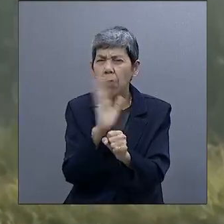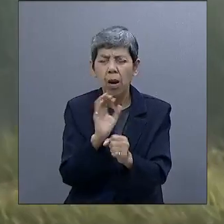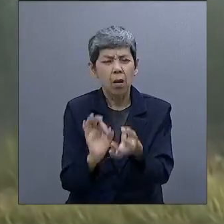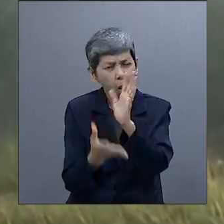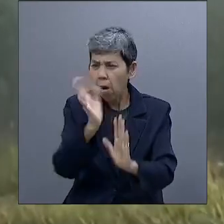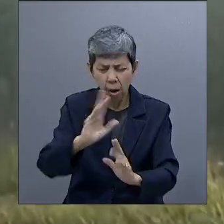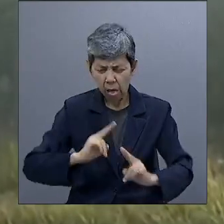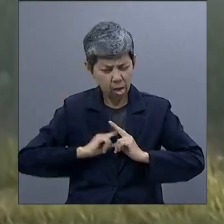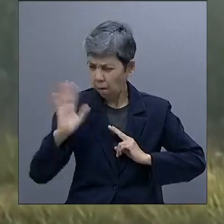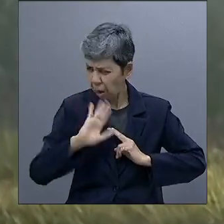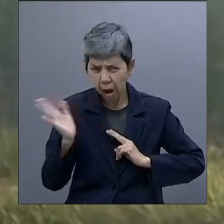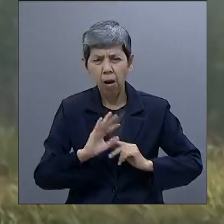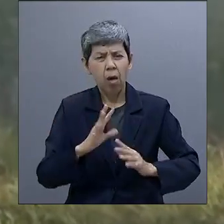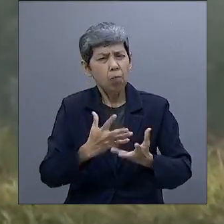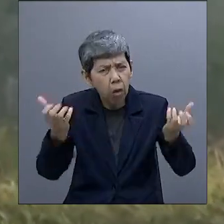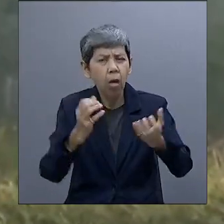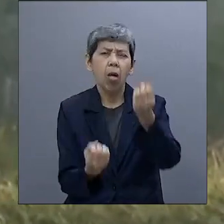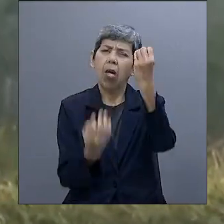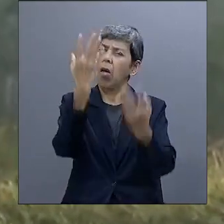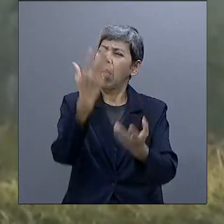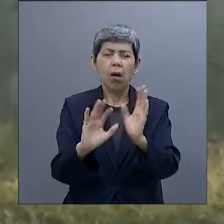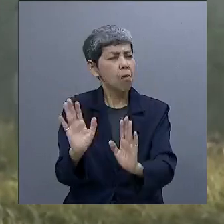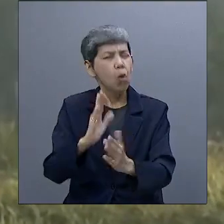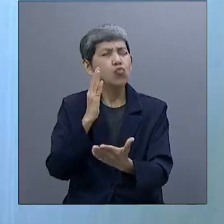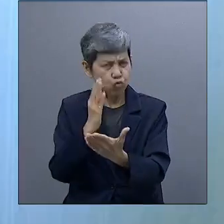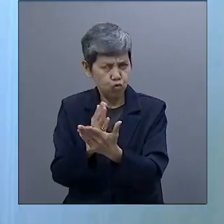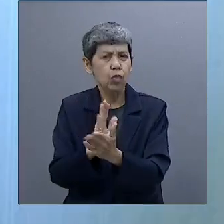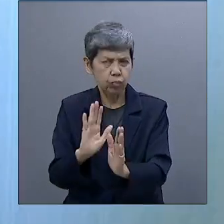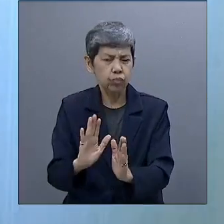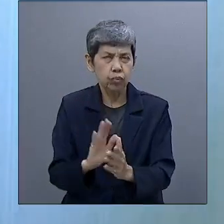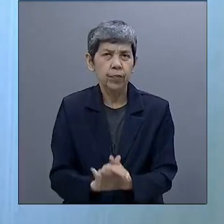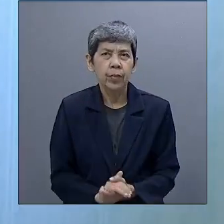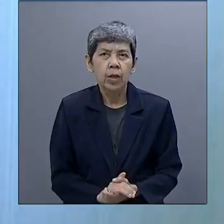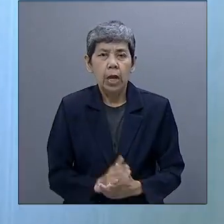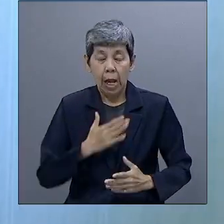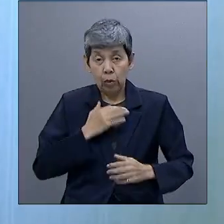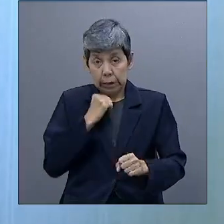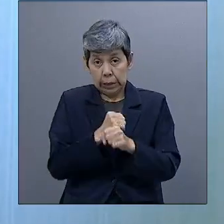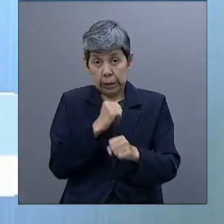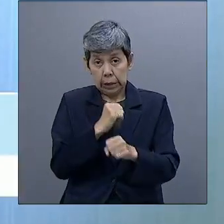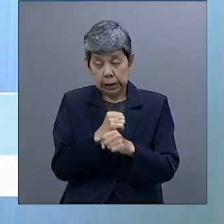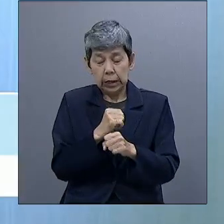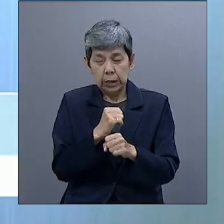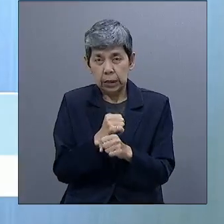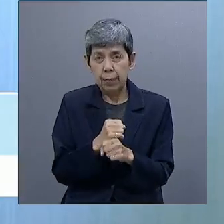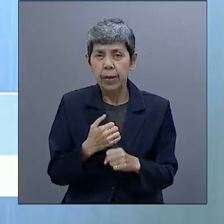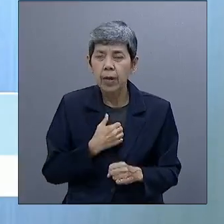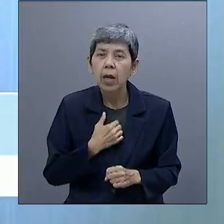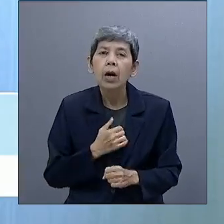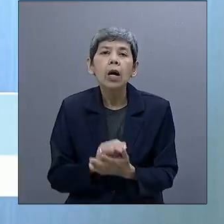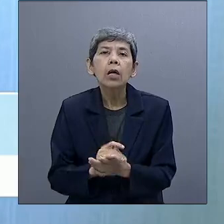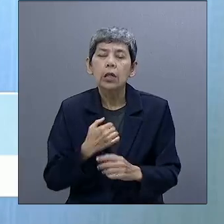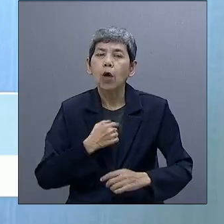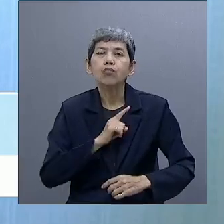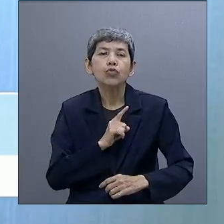นเพราะว่าไม่คุ้มค่าความเสียหายที่เกิดขึ้นค่ะ หน่วยงานในพื้นที่นะครับก็สำนักงานพื้นที่รัก